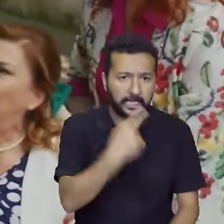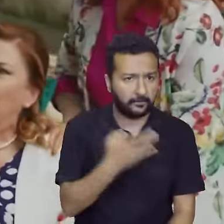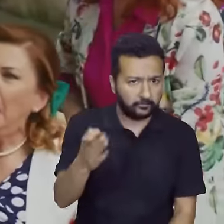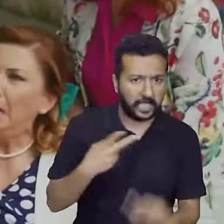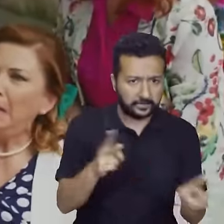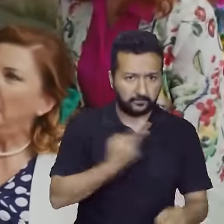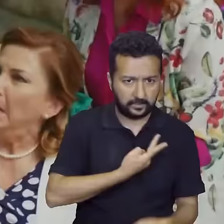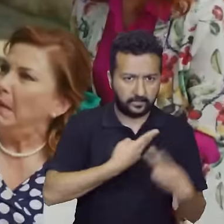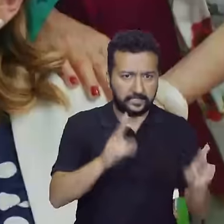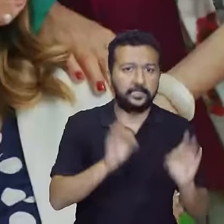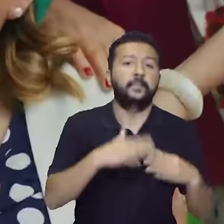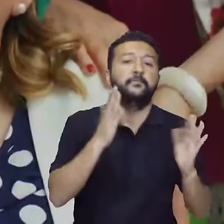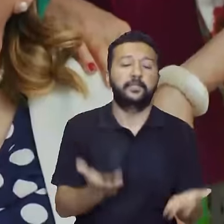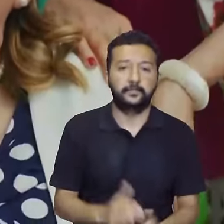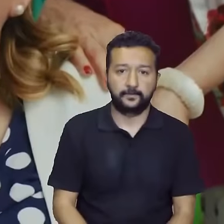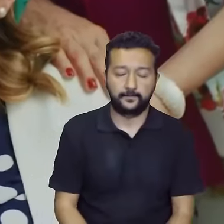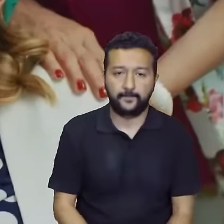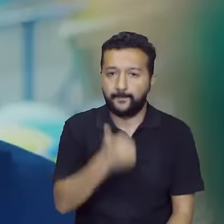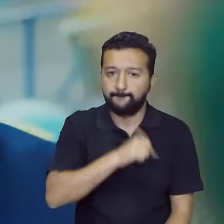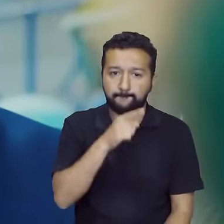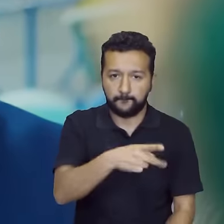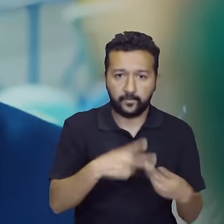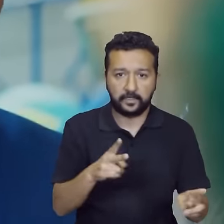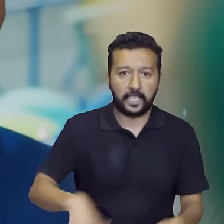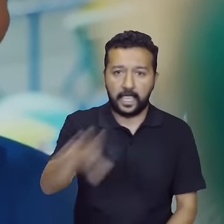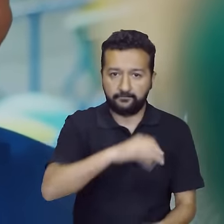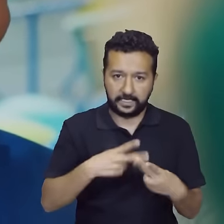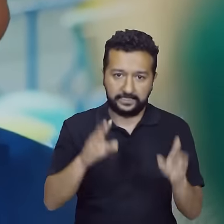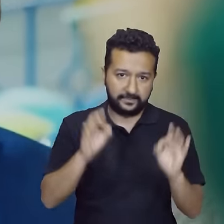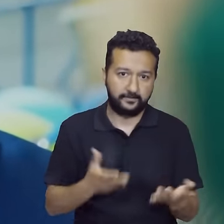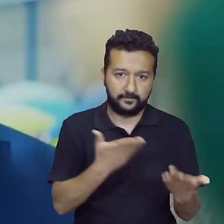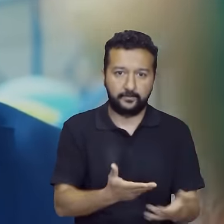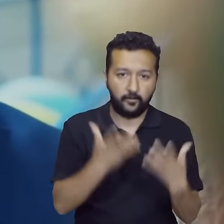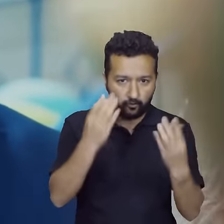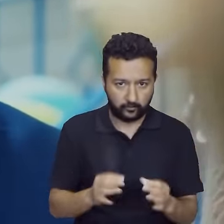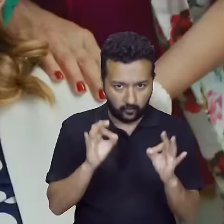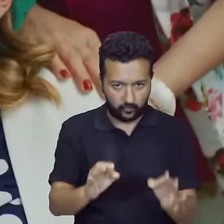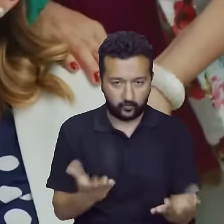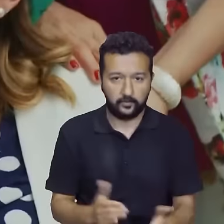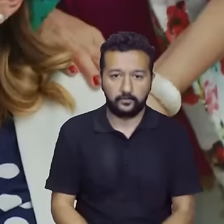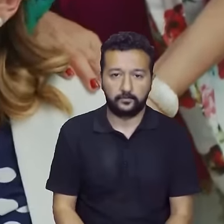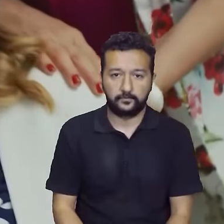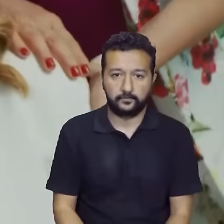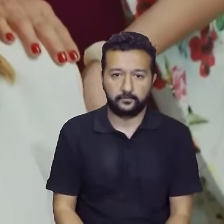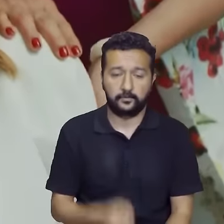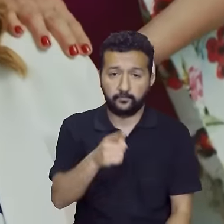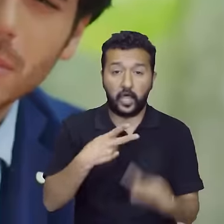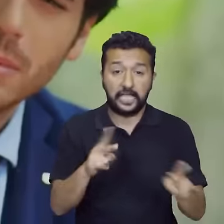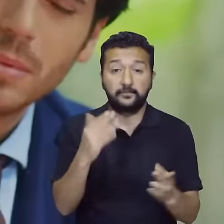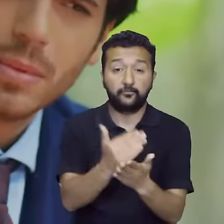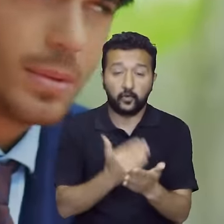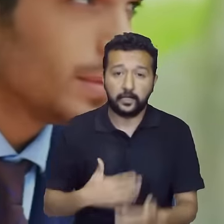diyor ya? Açılış benim açılışım değil mi? Abiciğim bu açılış hepimizin açılışı. Olur mu öyle şey? Bu